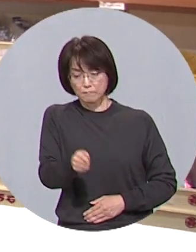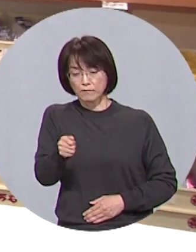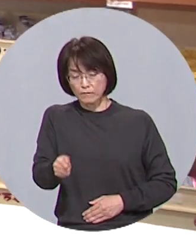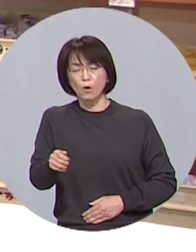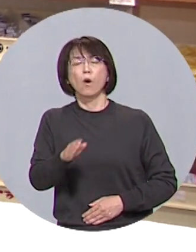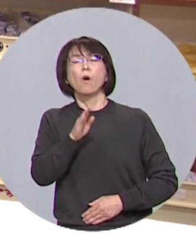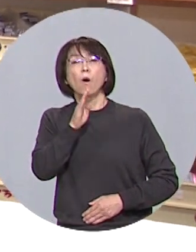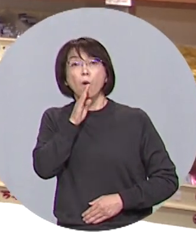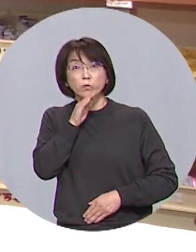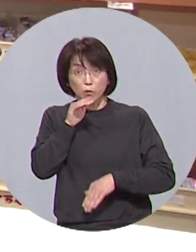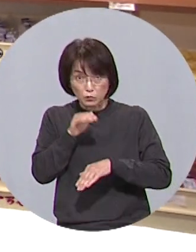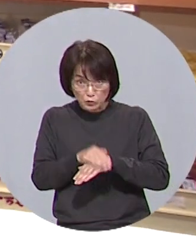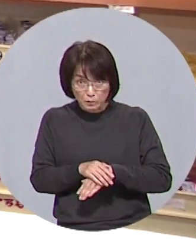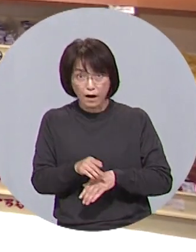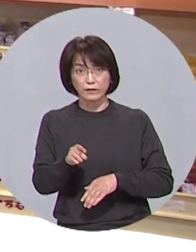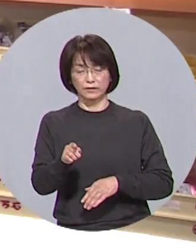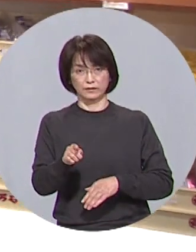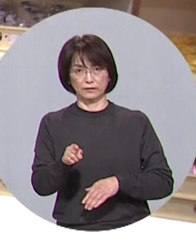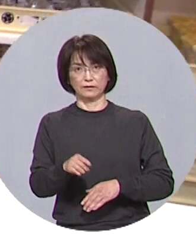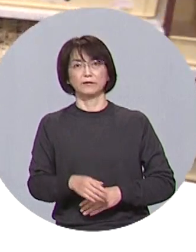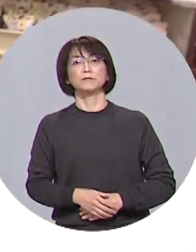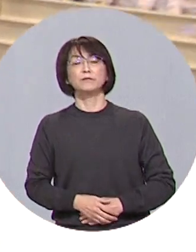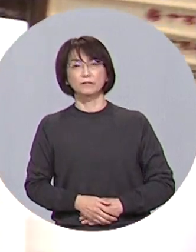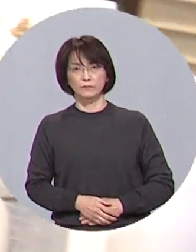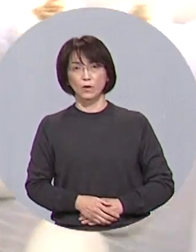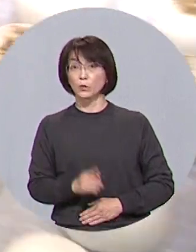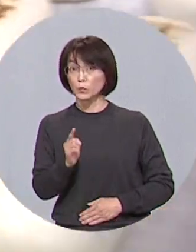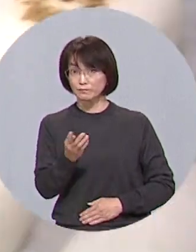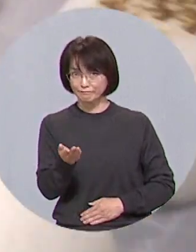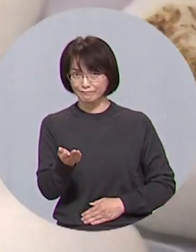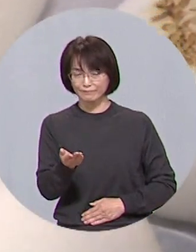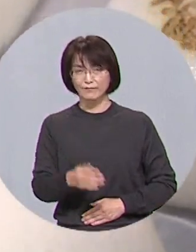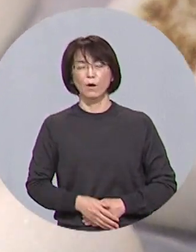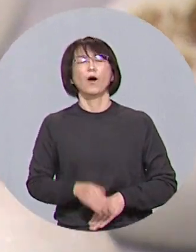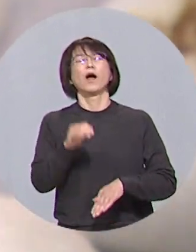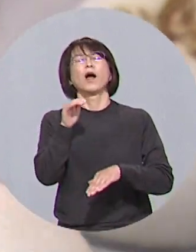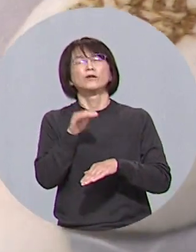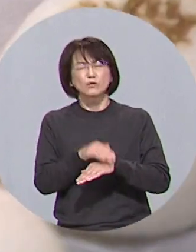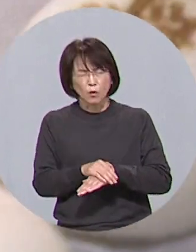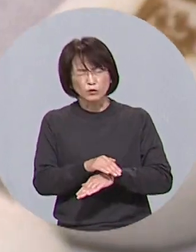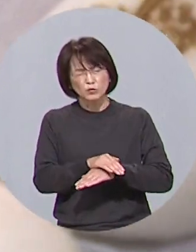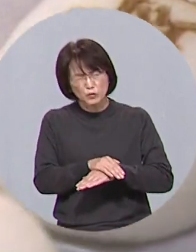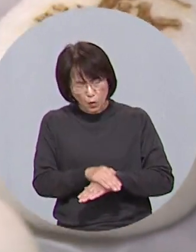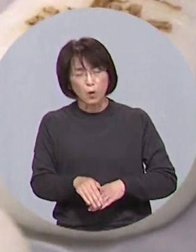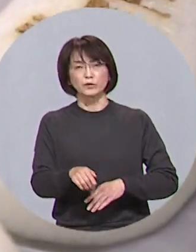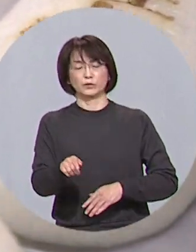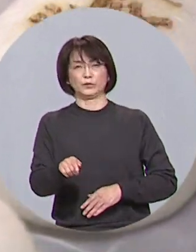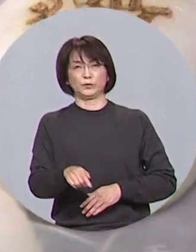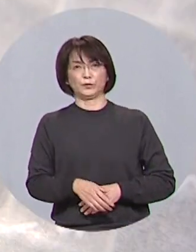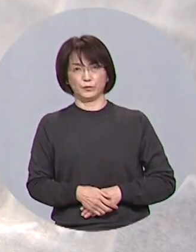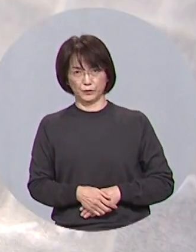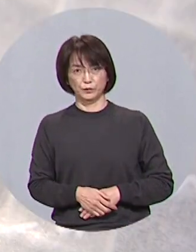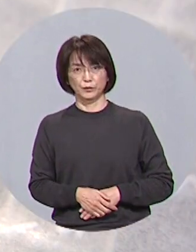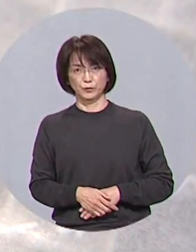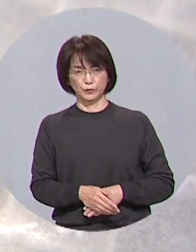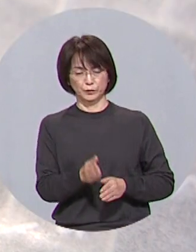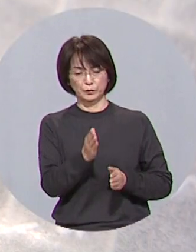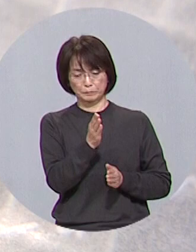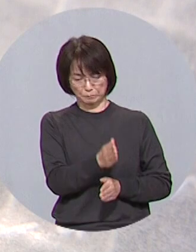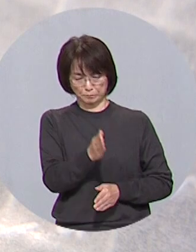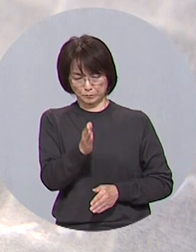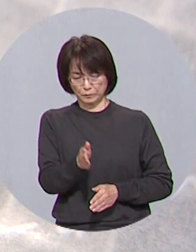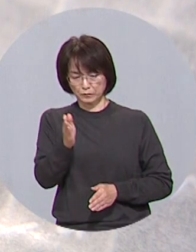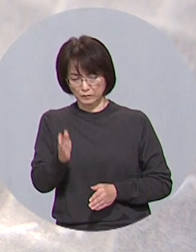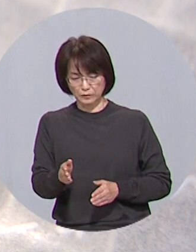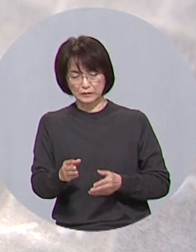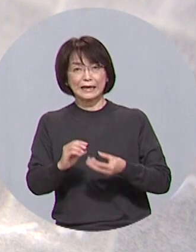当にうまい。 ほら、 あら、 どうでしょう。 上手ですね。 めっちゃうまくないですか。 均等ですもんね、ん、濃